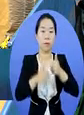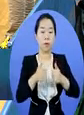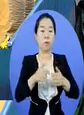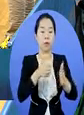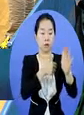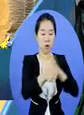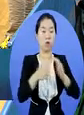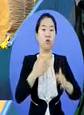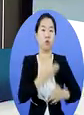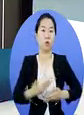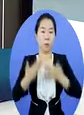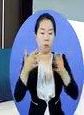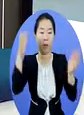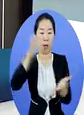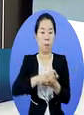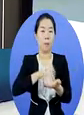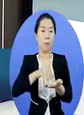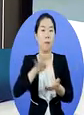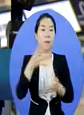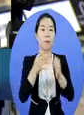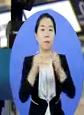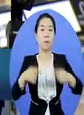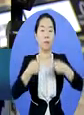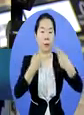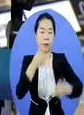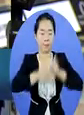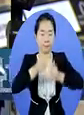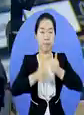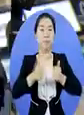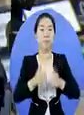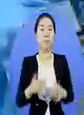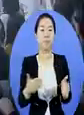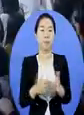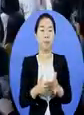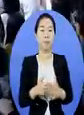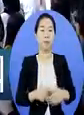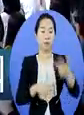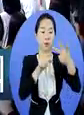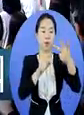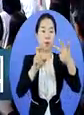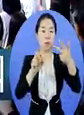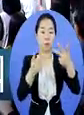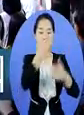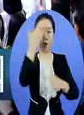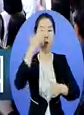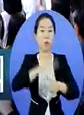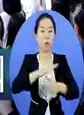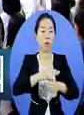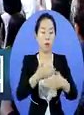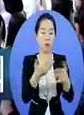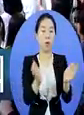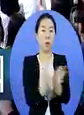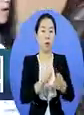대회에는 선수단, 자원봉사자 등 400여 명이 참가해 열띤 경기를 펼쳤습니다. 지난 26일 청소년